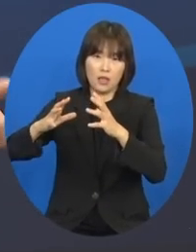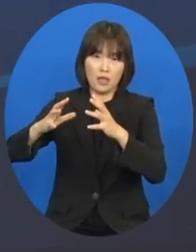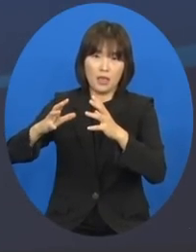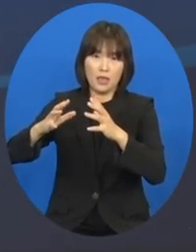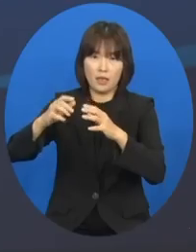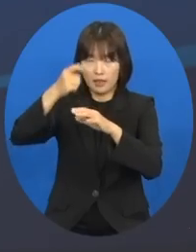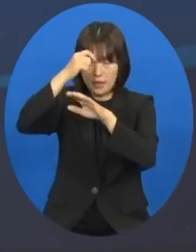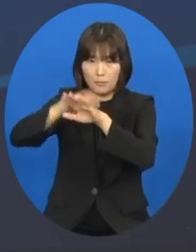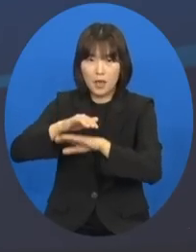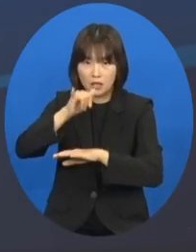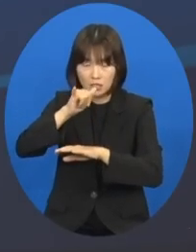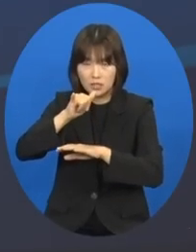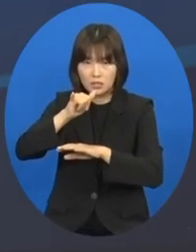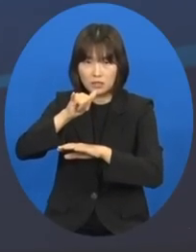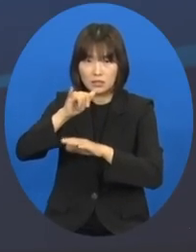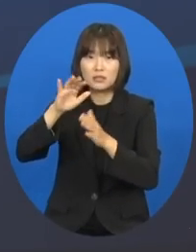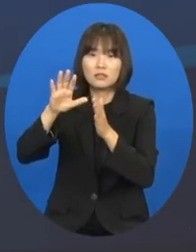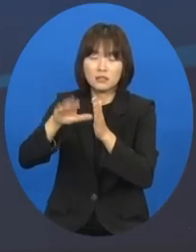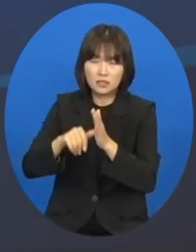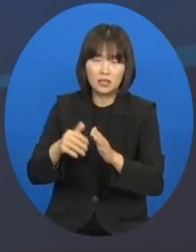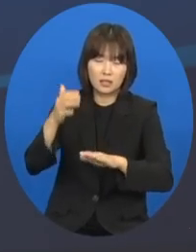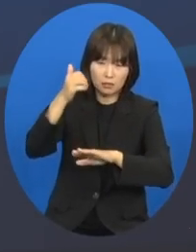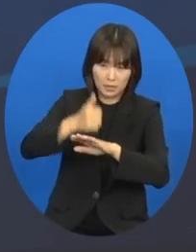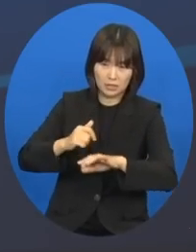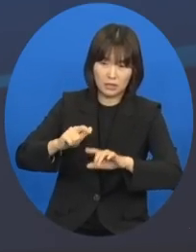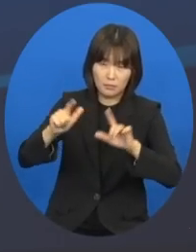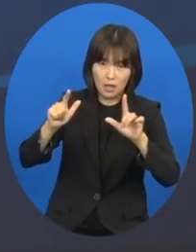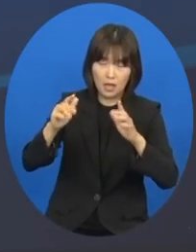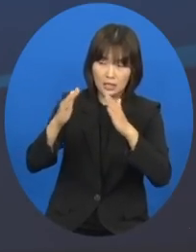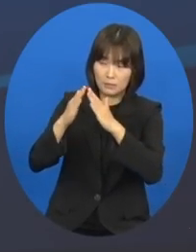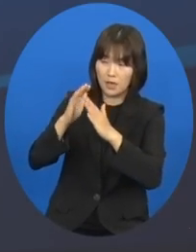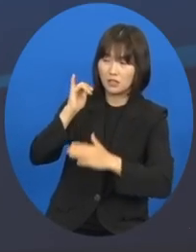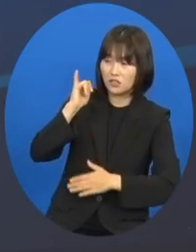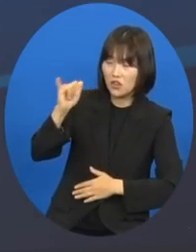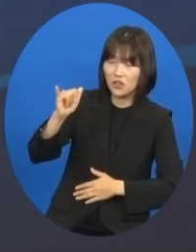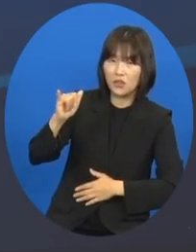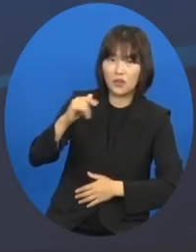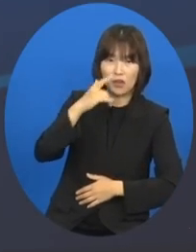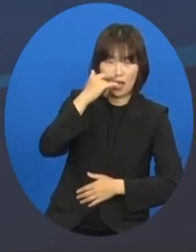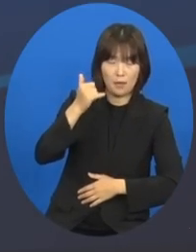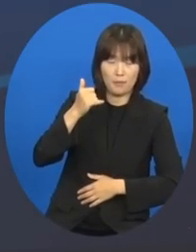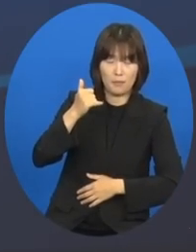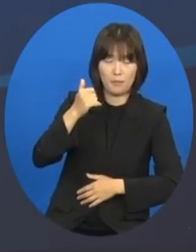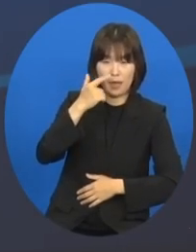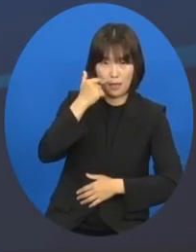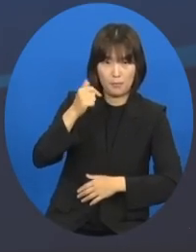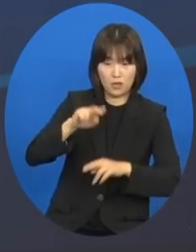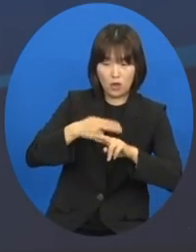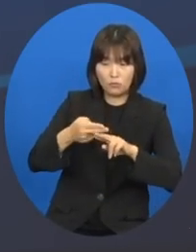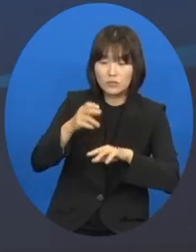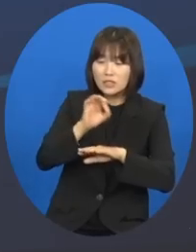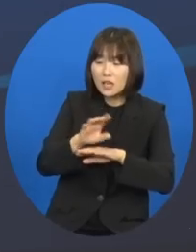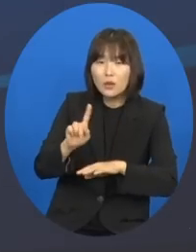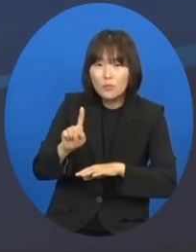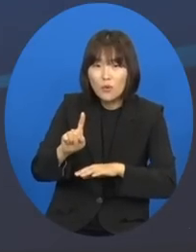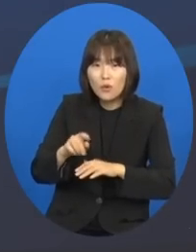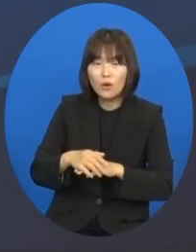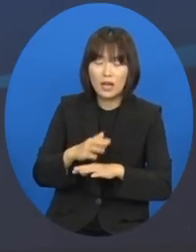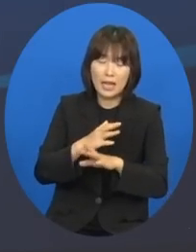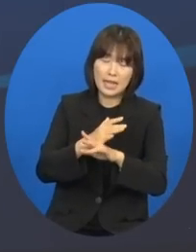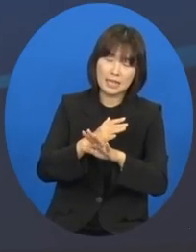그러면 꼭 마지막 날 집에 전화를 해서 얘들아 아빠가 무슨 선물 사가지고 갈까 뭐 장난감을 사 갖고 할까